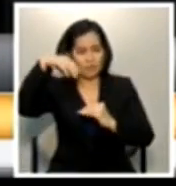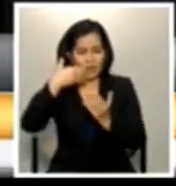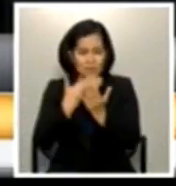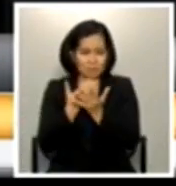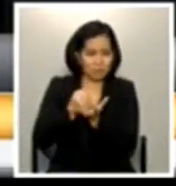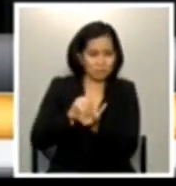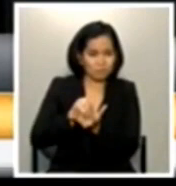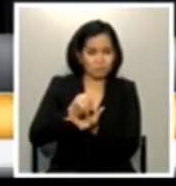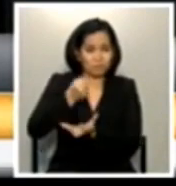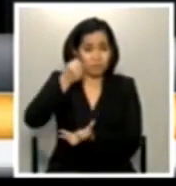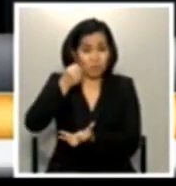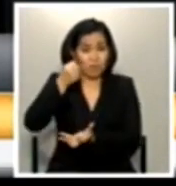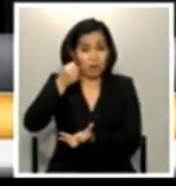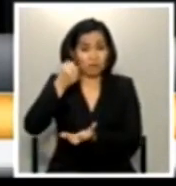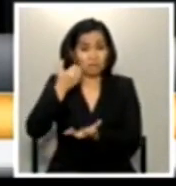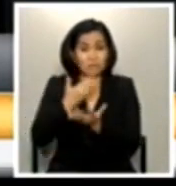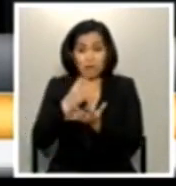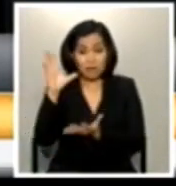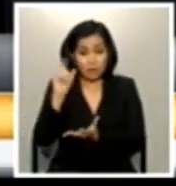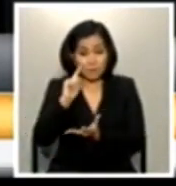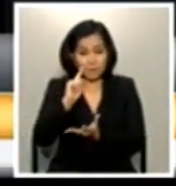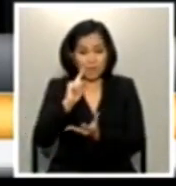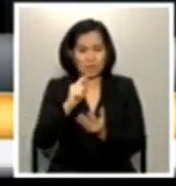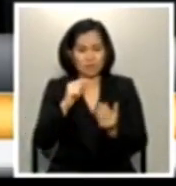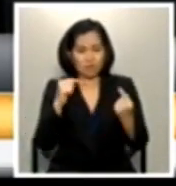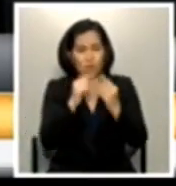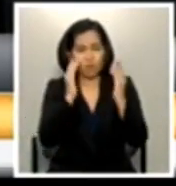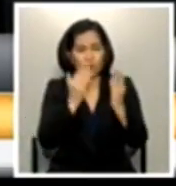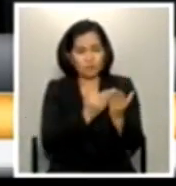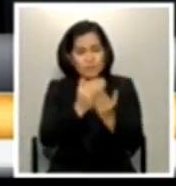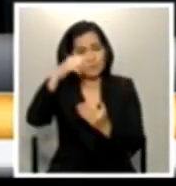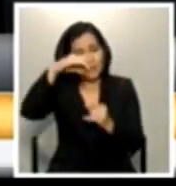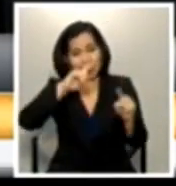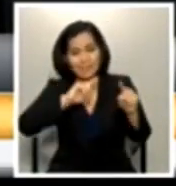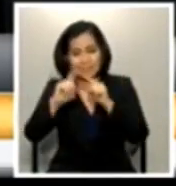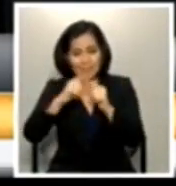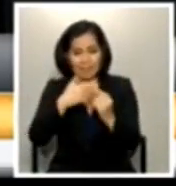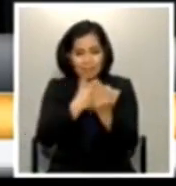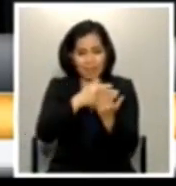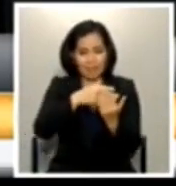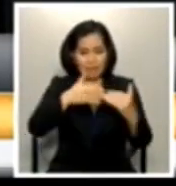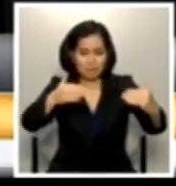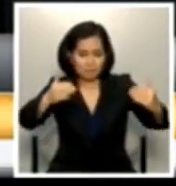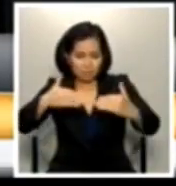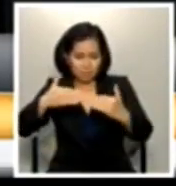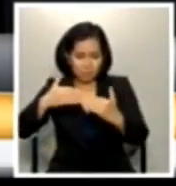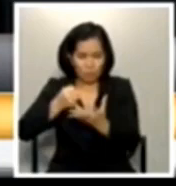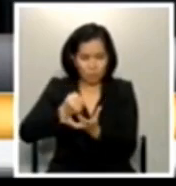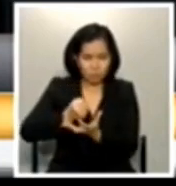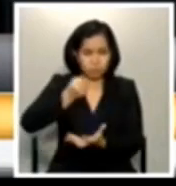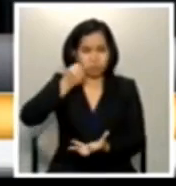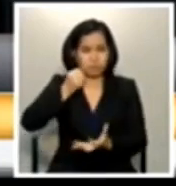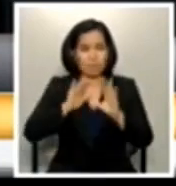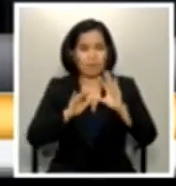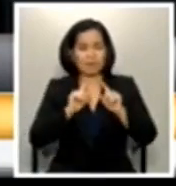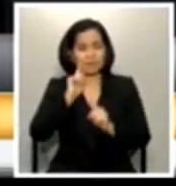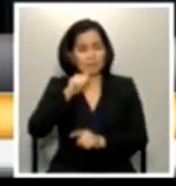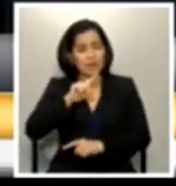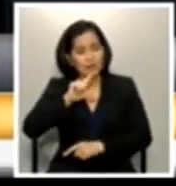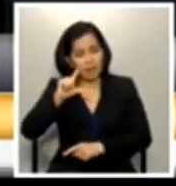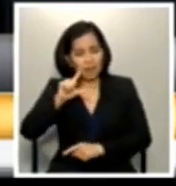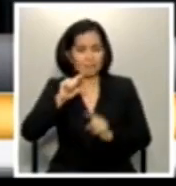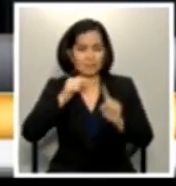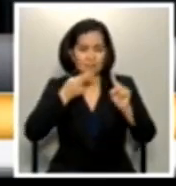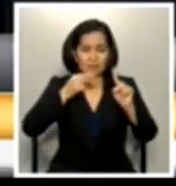ครับที่มีเงินเข้ามาจากการเก็บนะครับของผู้ใช้ไฟเป็นหน่วยนะครับซึ่งมีเงินเข้ามามหาศาลนะครับเป็นหลักพันล้านหลายปีก็เป็นหมื่นล้